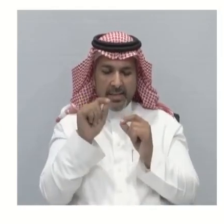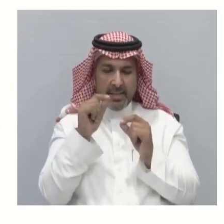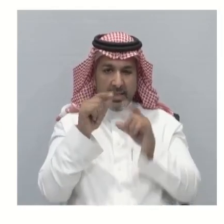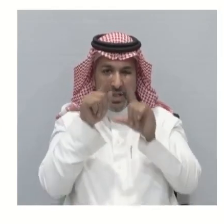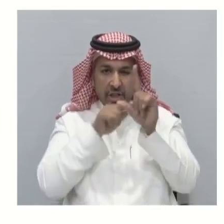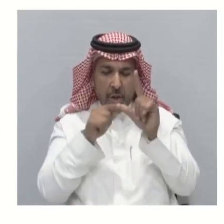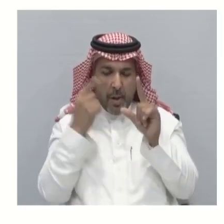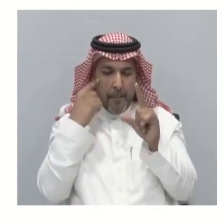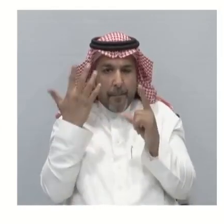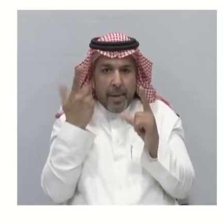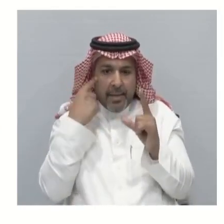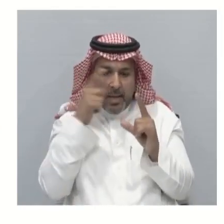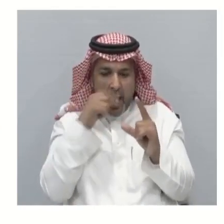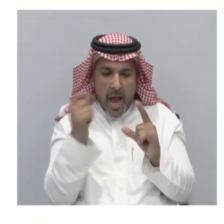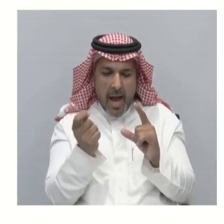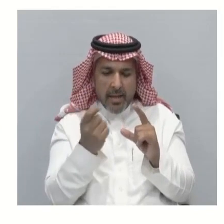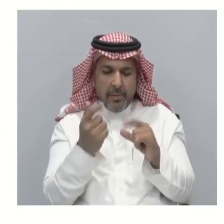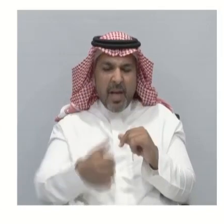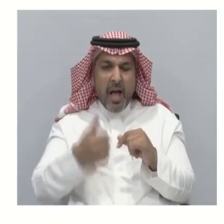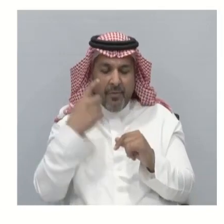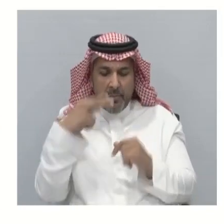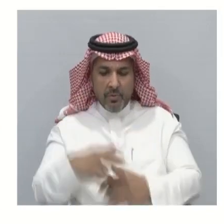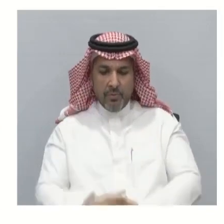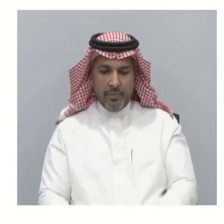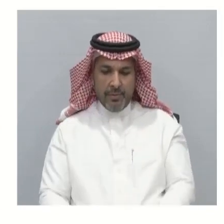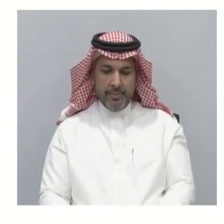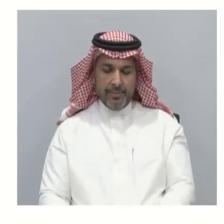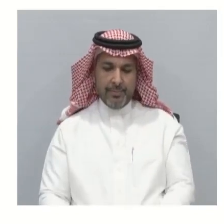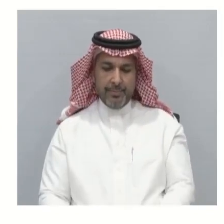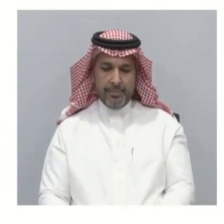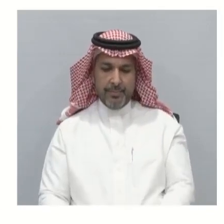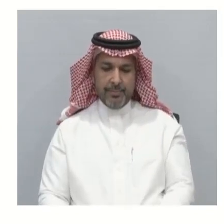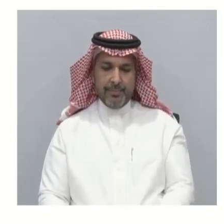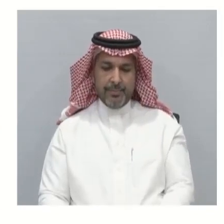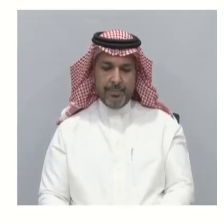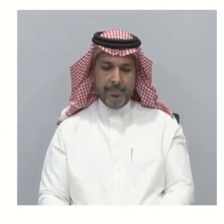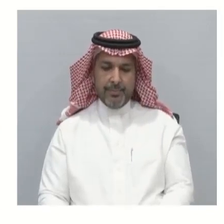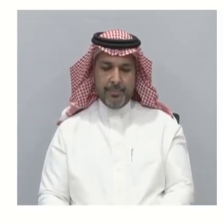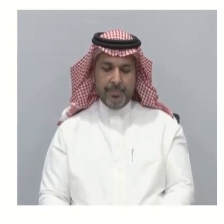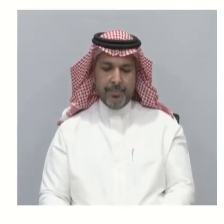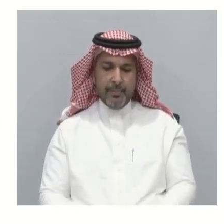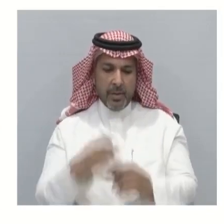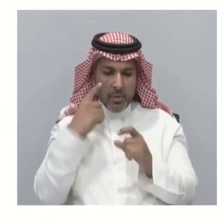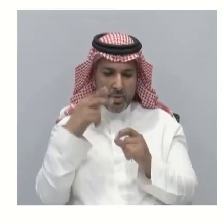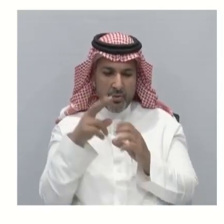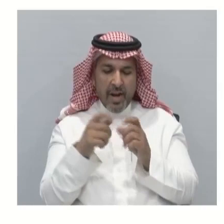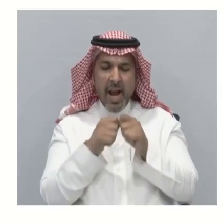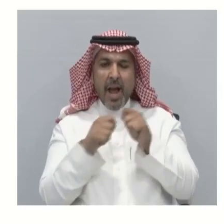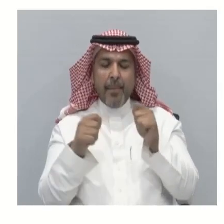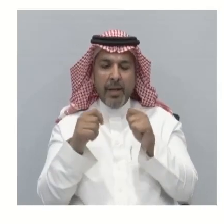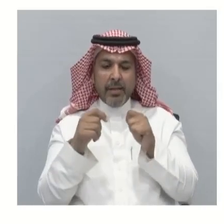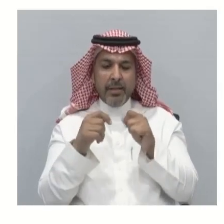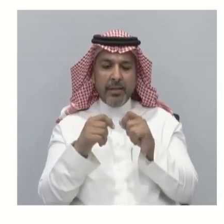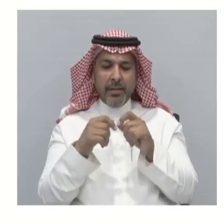يكون عندك الشكل واضح والرسم واضح لاحظوا معي اوجدت جميع قياسات